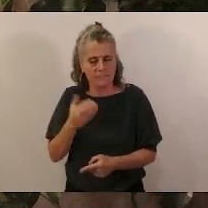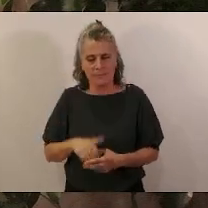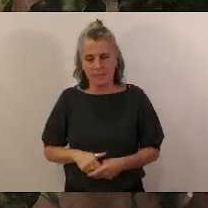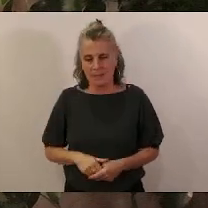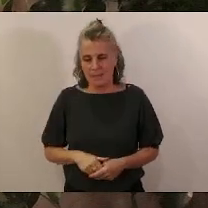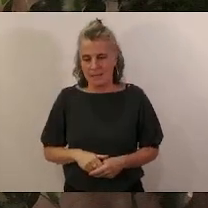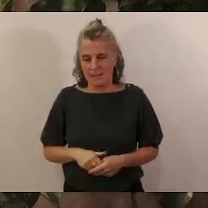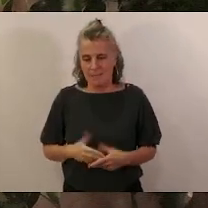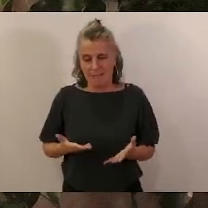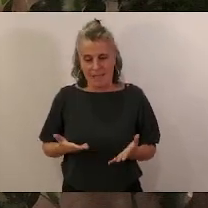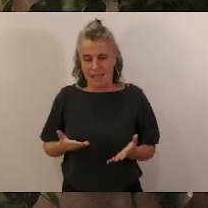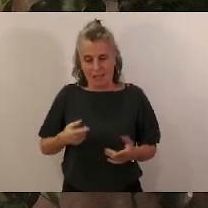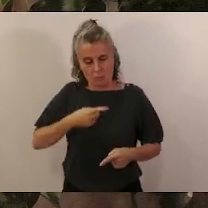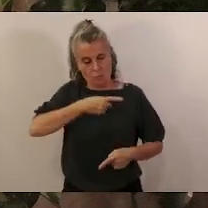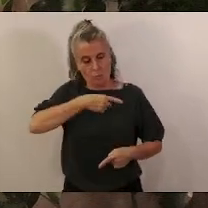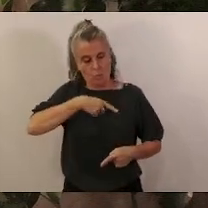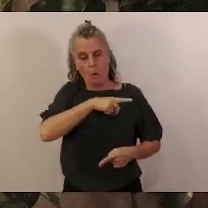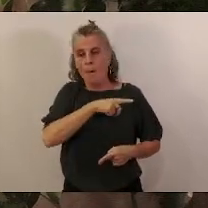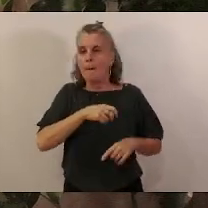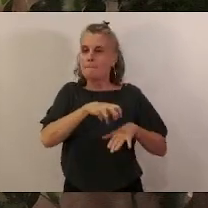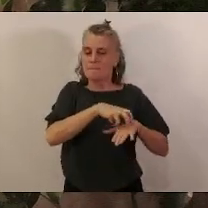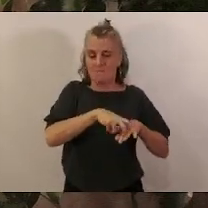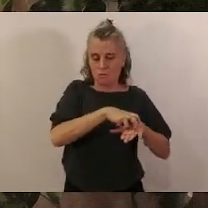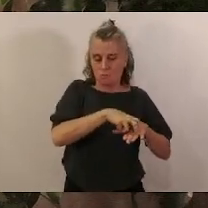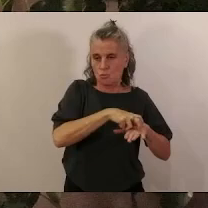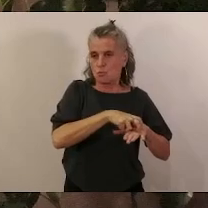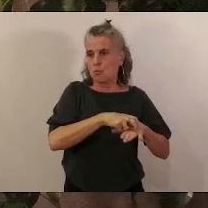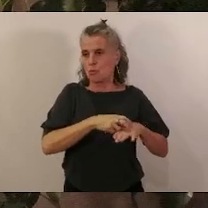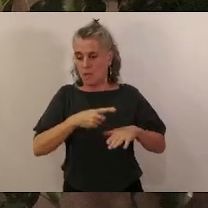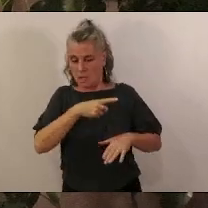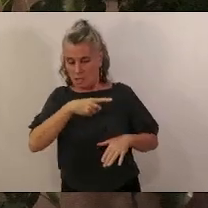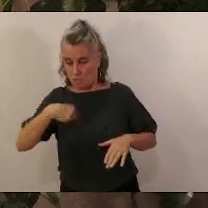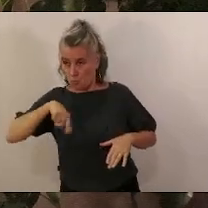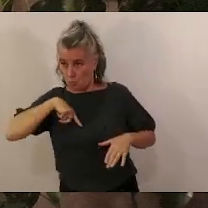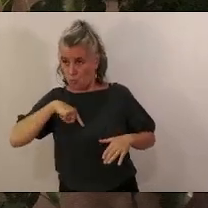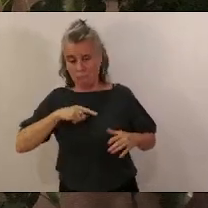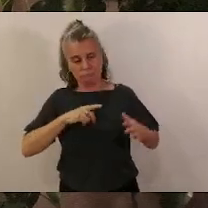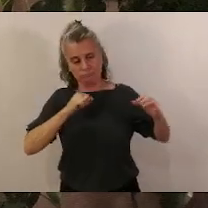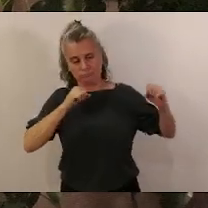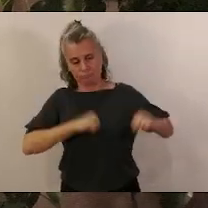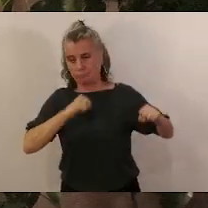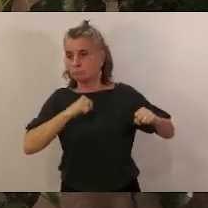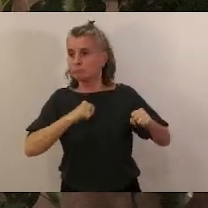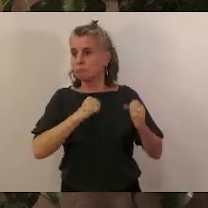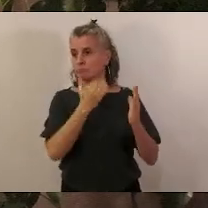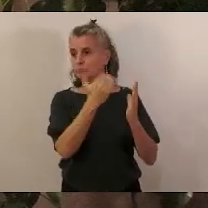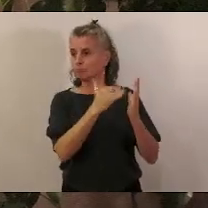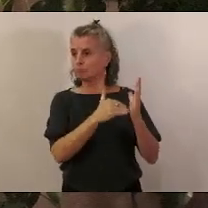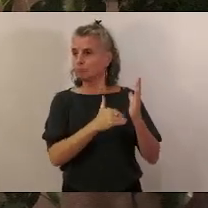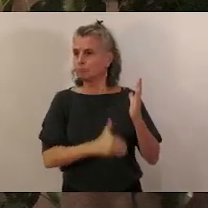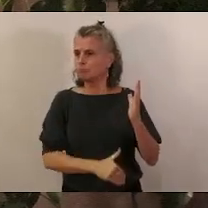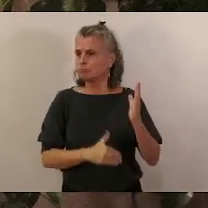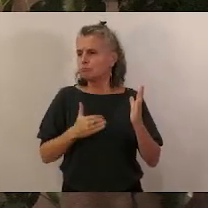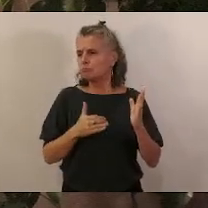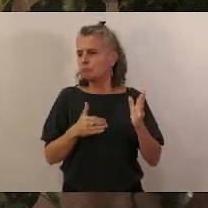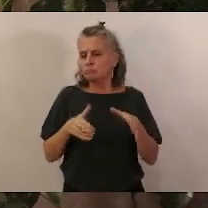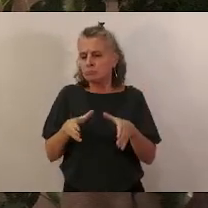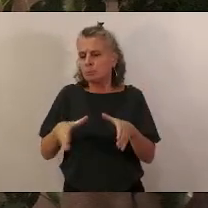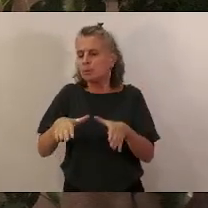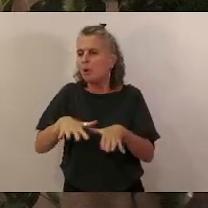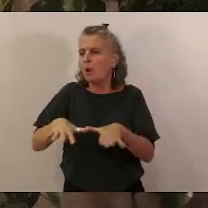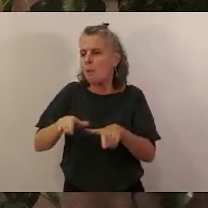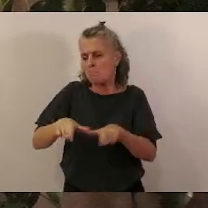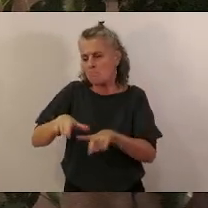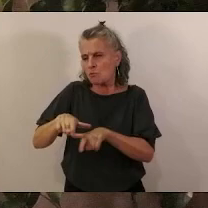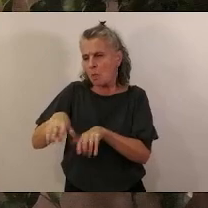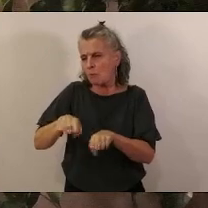Nous avons fixé avec la préfecture un premier objectif pour la première année de la création de entre 15 et 20 emplois. Bien